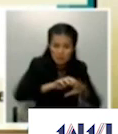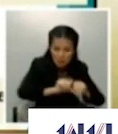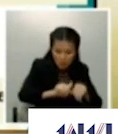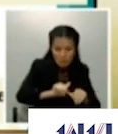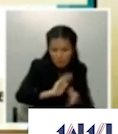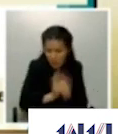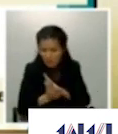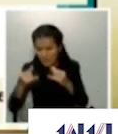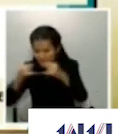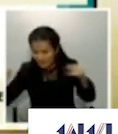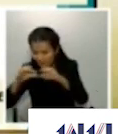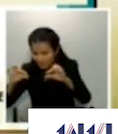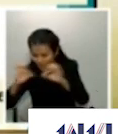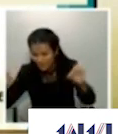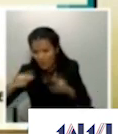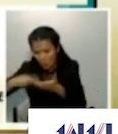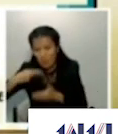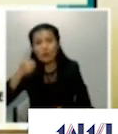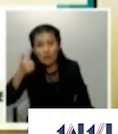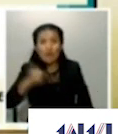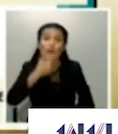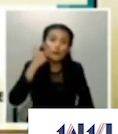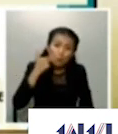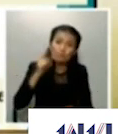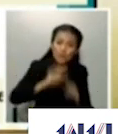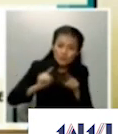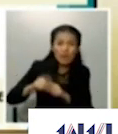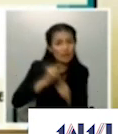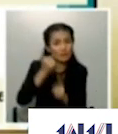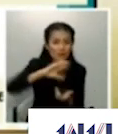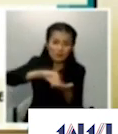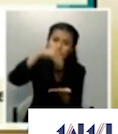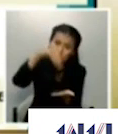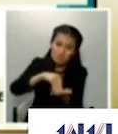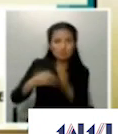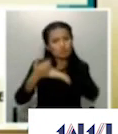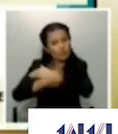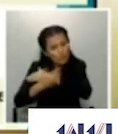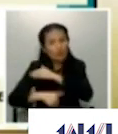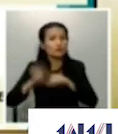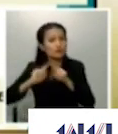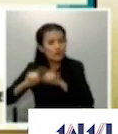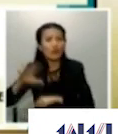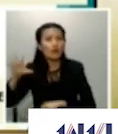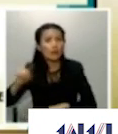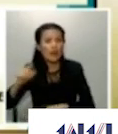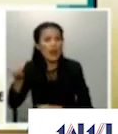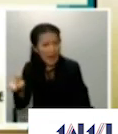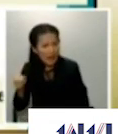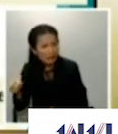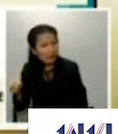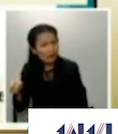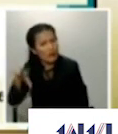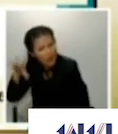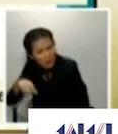ของทุกสิ่งทุกอย่างที่ขนมทั้งหมดมาจากข้าวไม่ว่าขนมจีนไม่ว่าขนมปังทุกอย่างมาจากข้าวหมดแม้แ